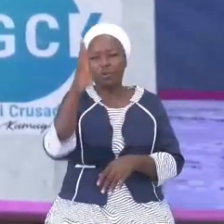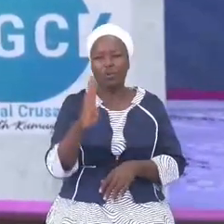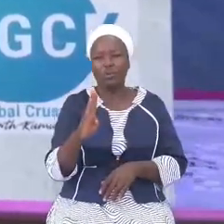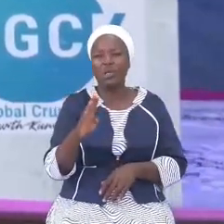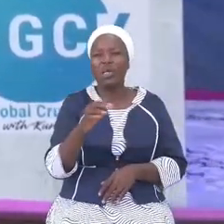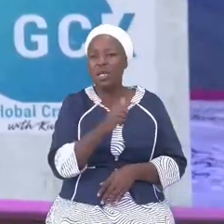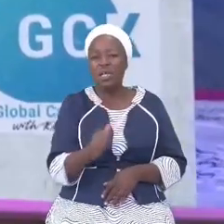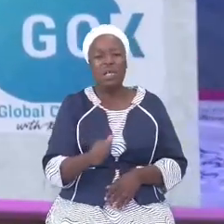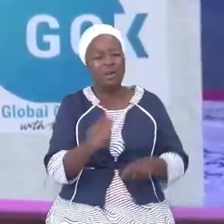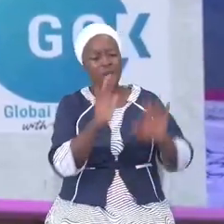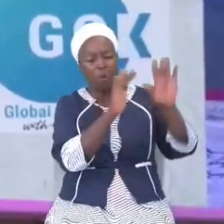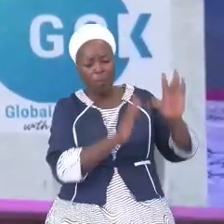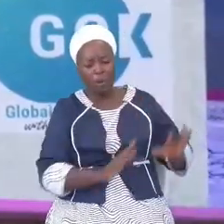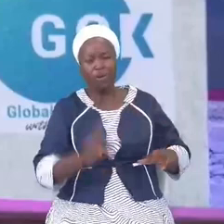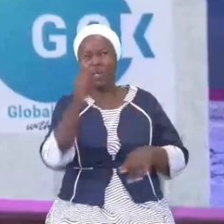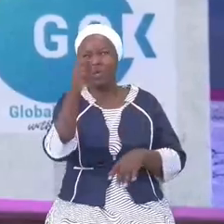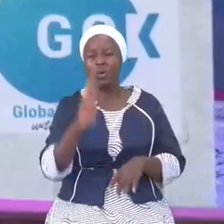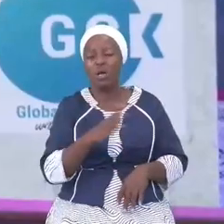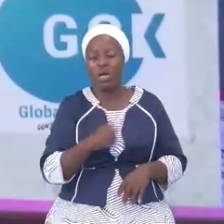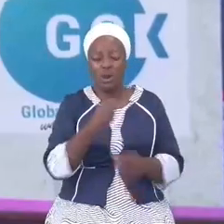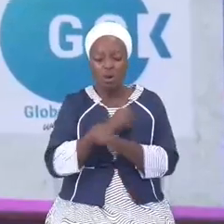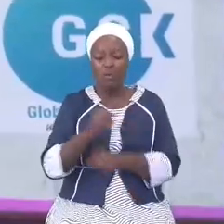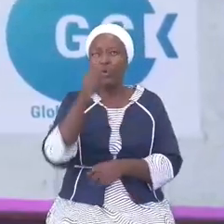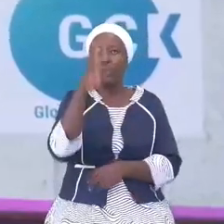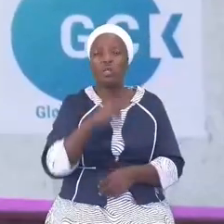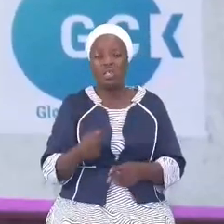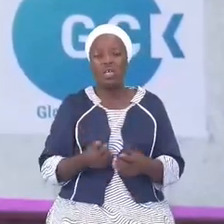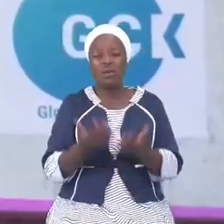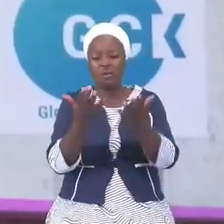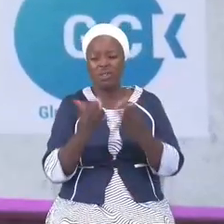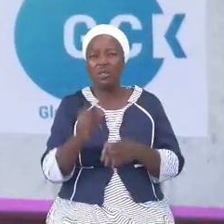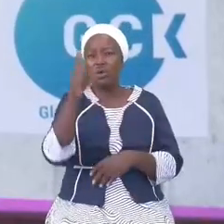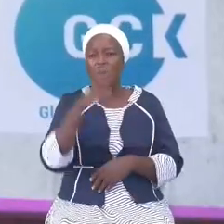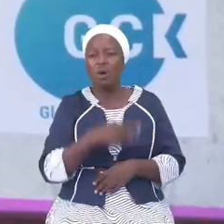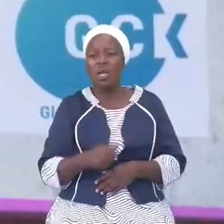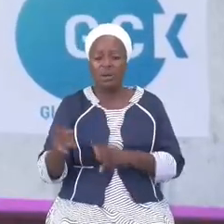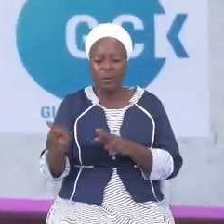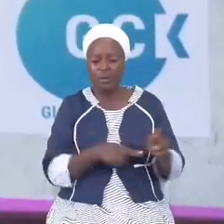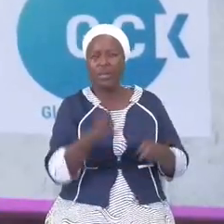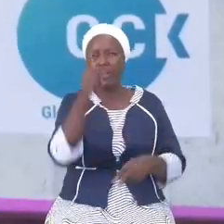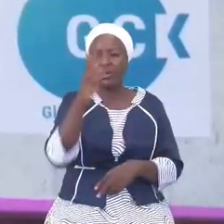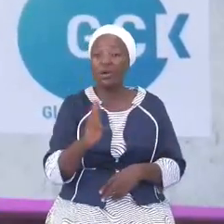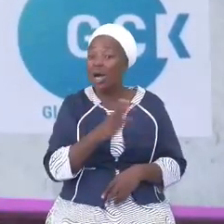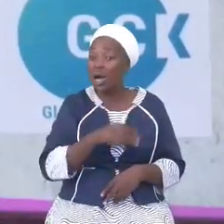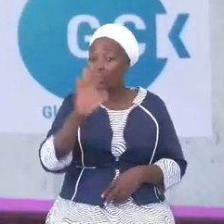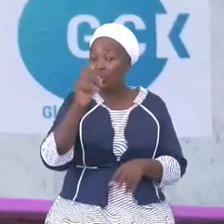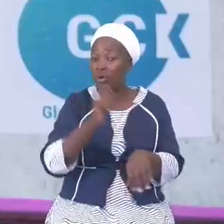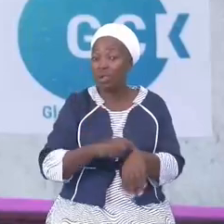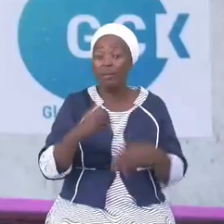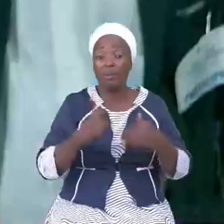compatissant, un Dieu aimable, un Dieu bien disposé, un Dieu prêt. Et ton heure a sonné